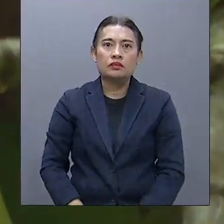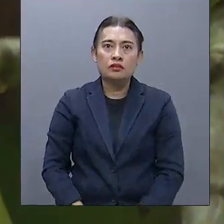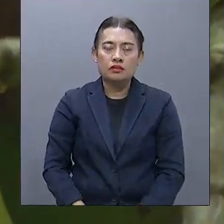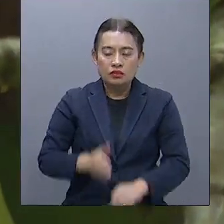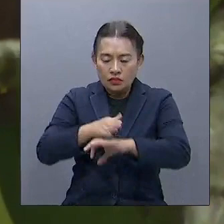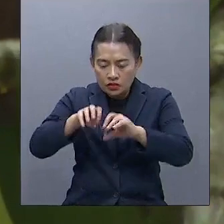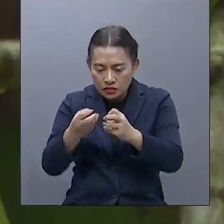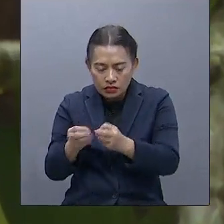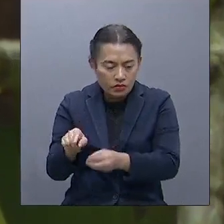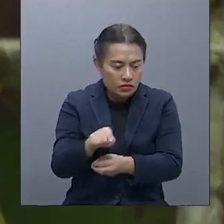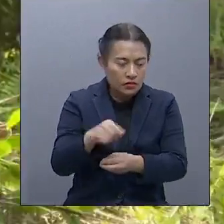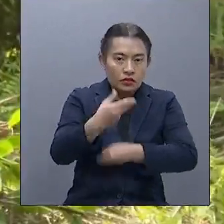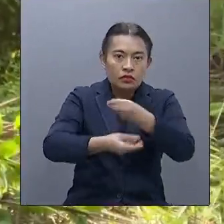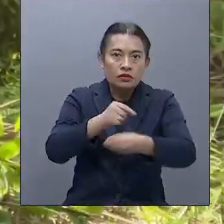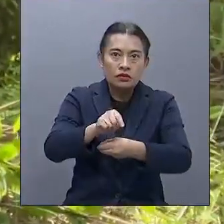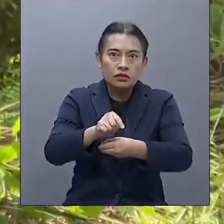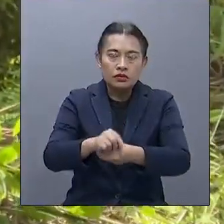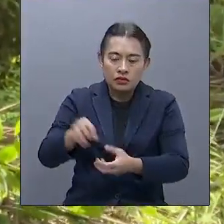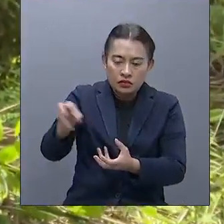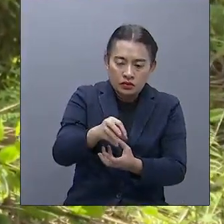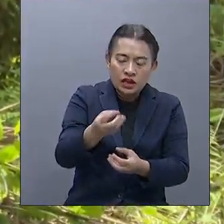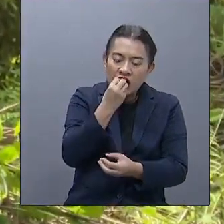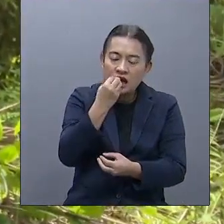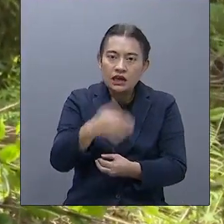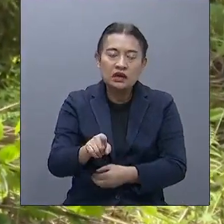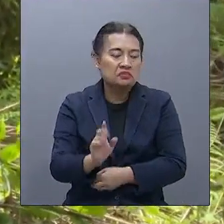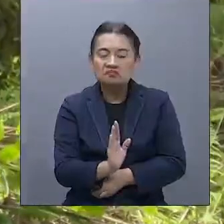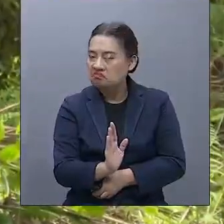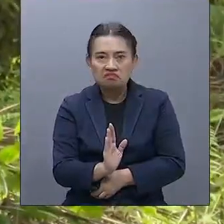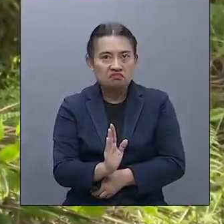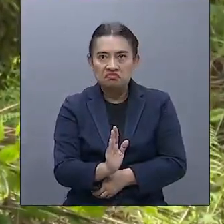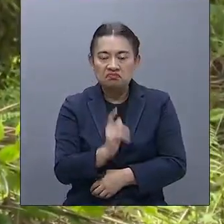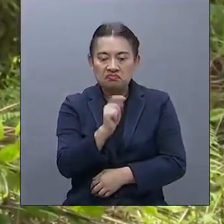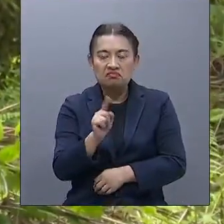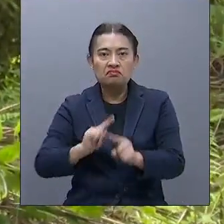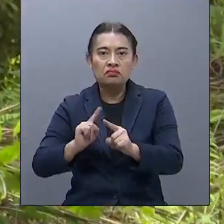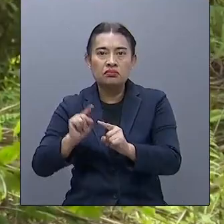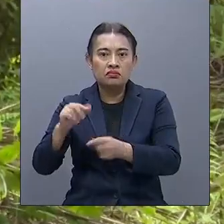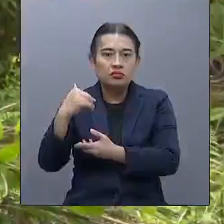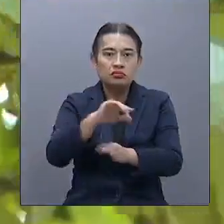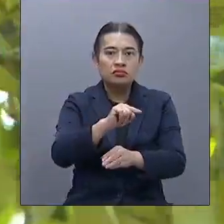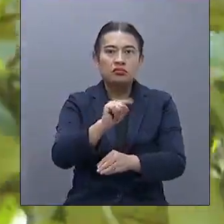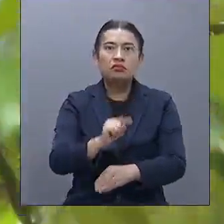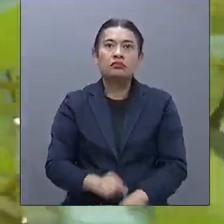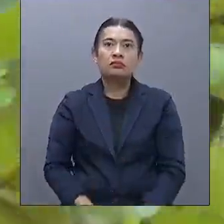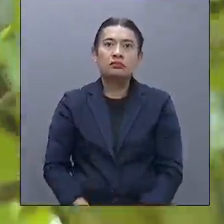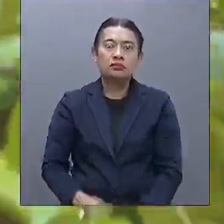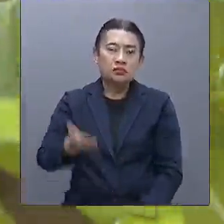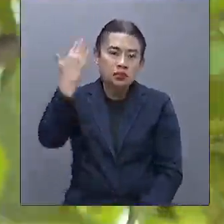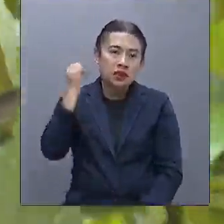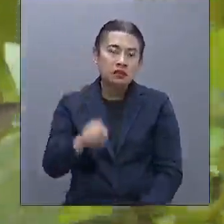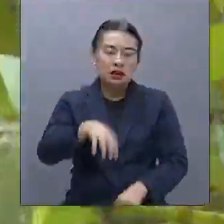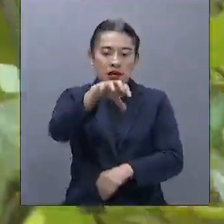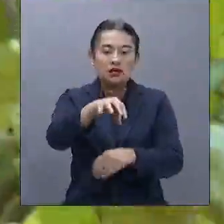มาขายแล้วก็ปล่อยให้คนในพื้นที่นั้นเก็บไปกินแล้วเพราะว่าไม่คุ้มค่าจ้างเก็บและค่าขนส่งที่ผ่านมาไม่มีหน่วยงานที่เกี่ย